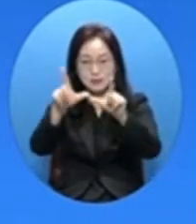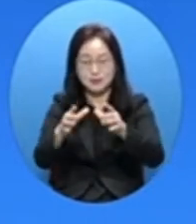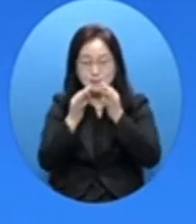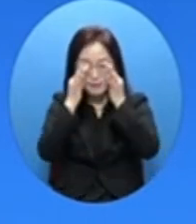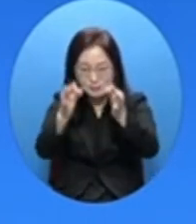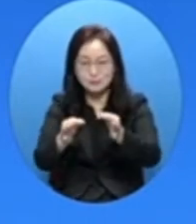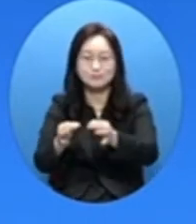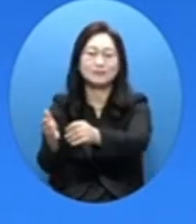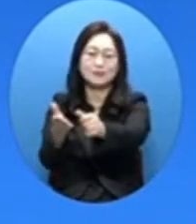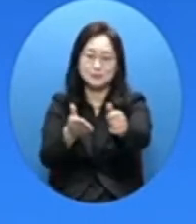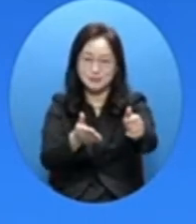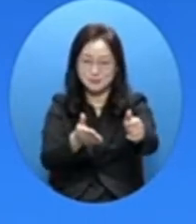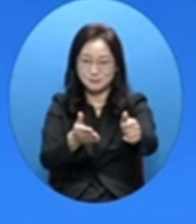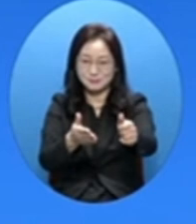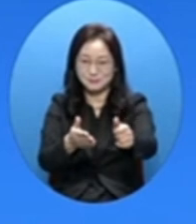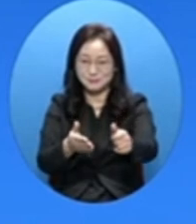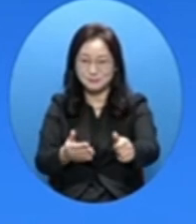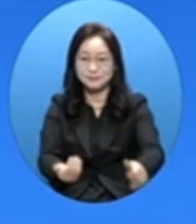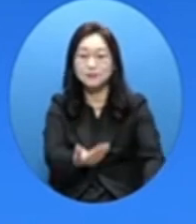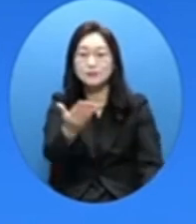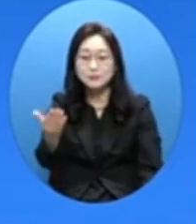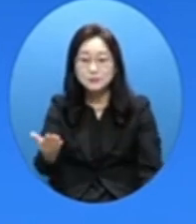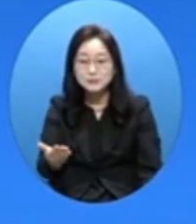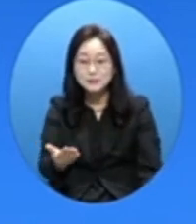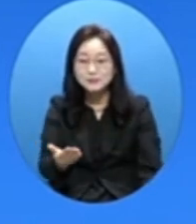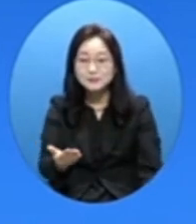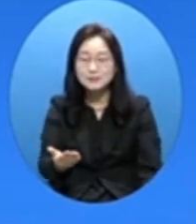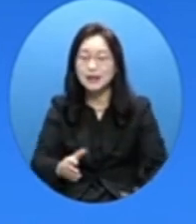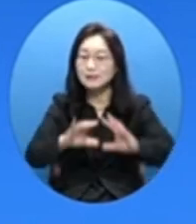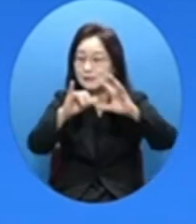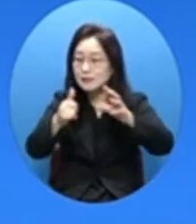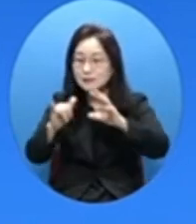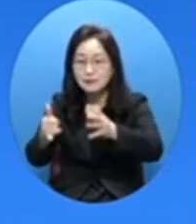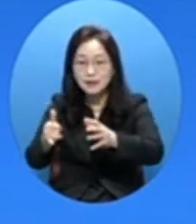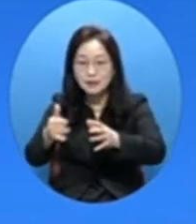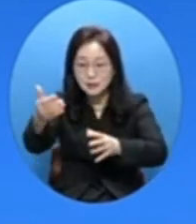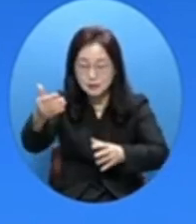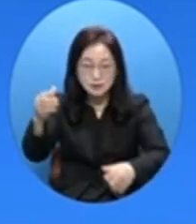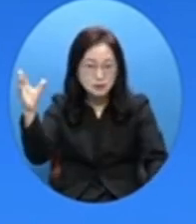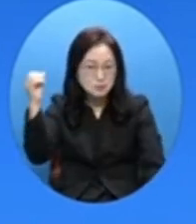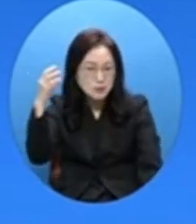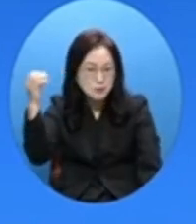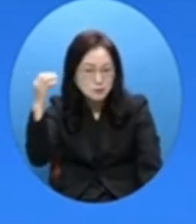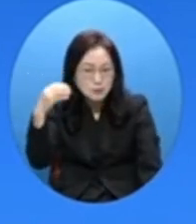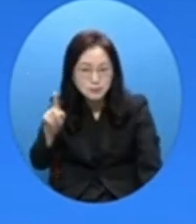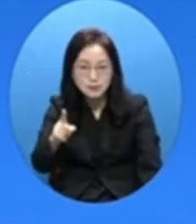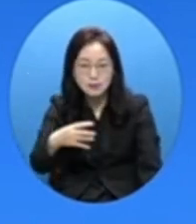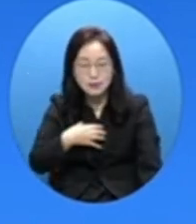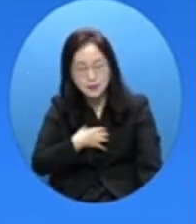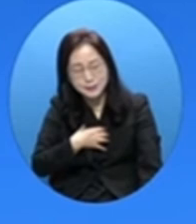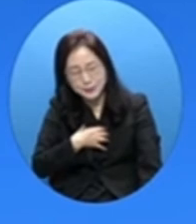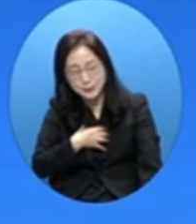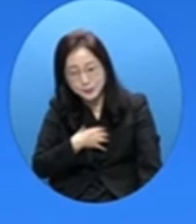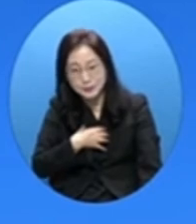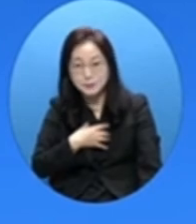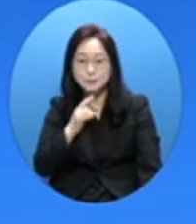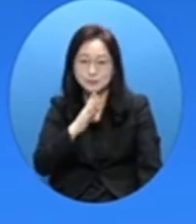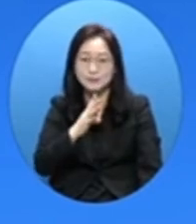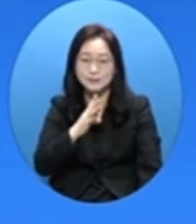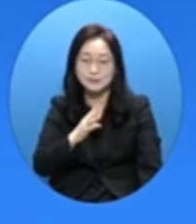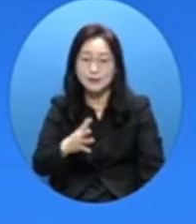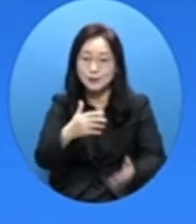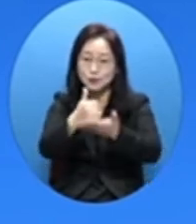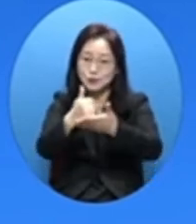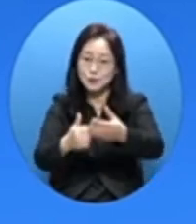간절히 소원합니다. 네. 여러분, 세상이 갖다 주는 음성은 우리에게 염려와 근심과 걱정을 갖다 주지만은